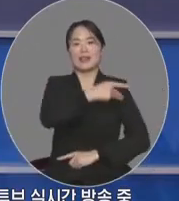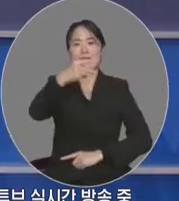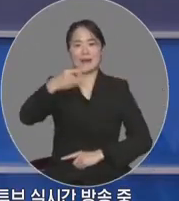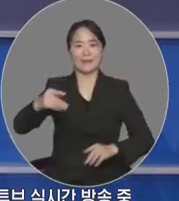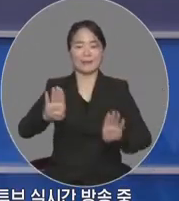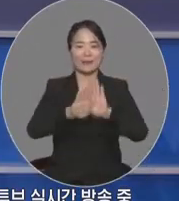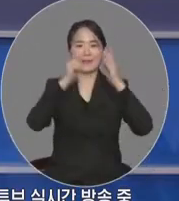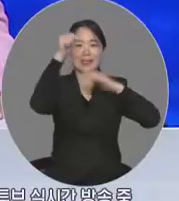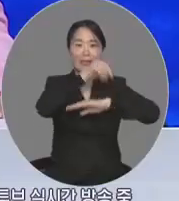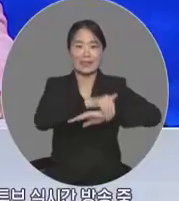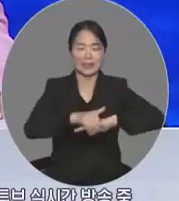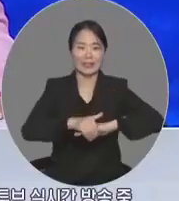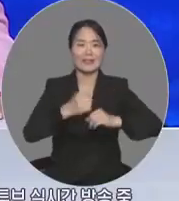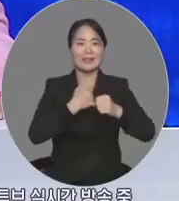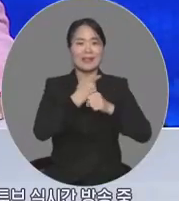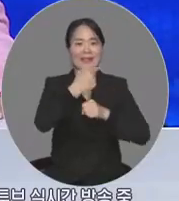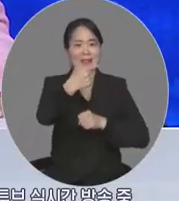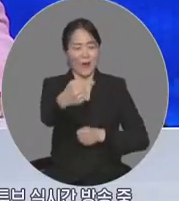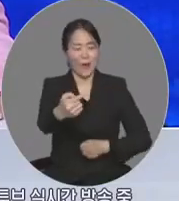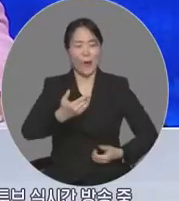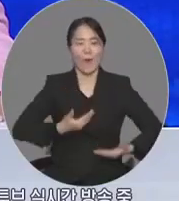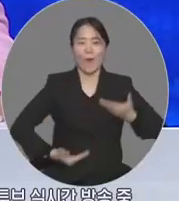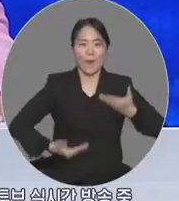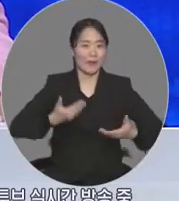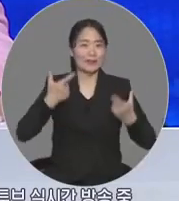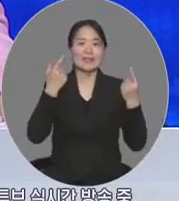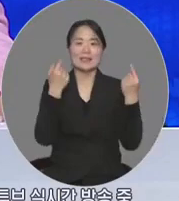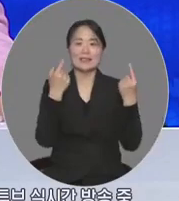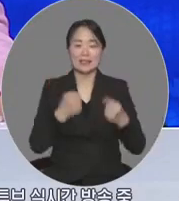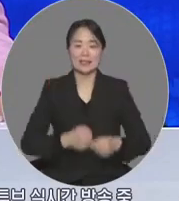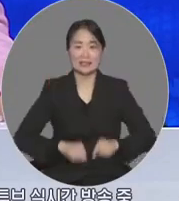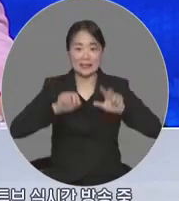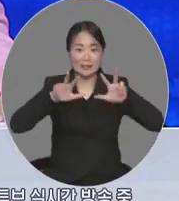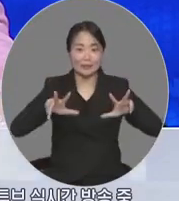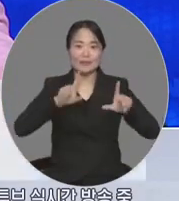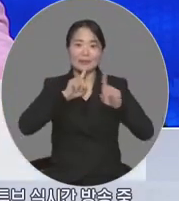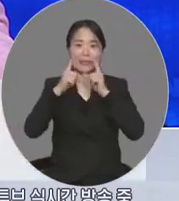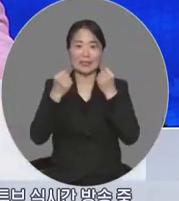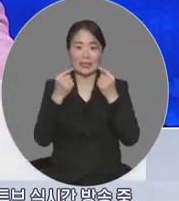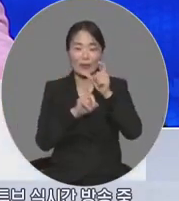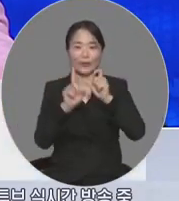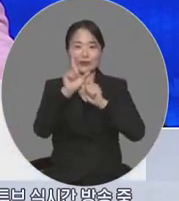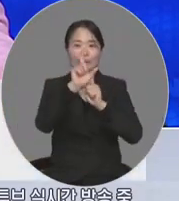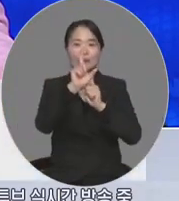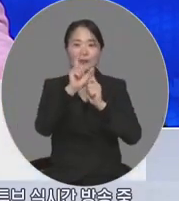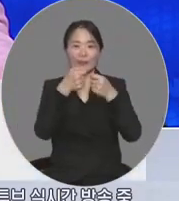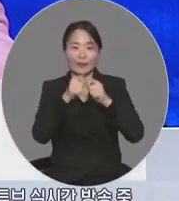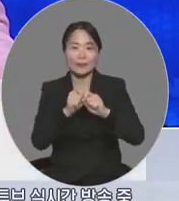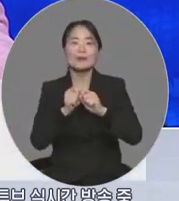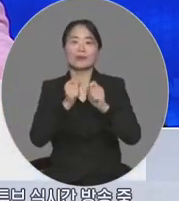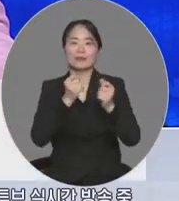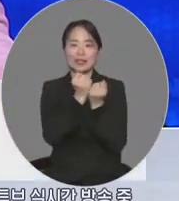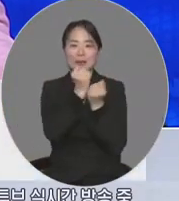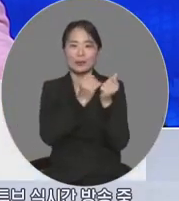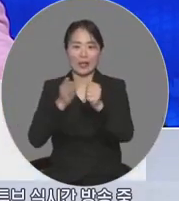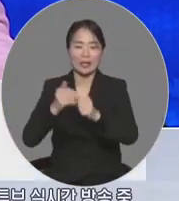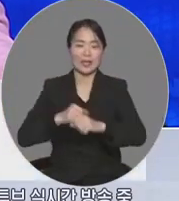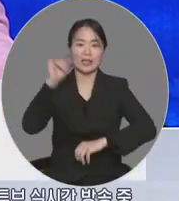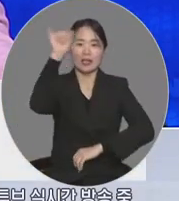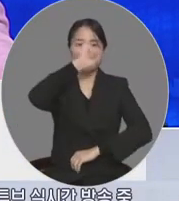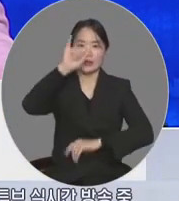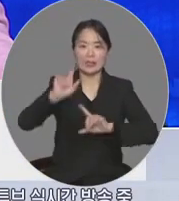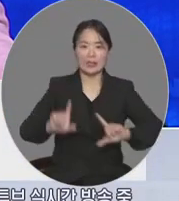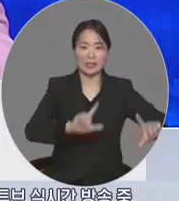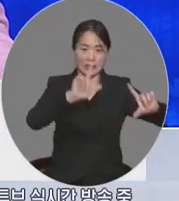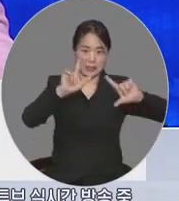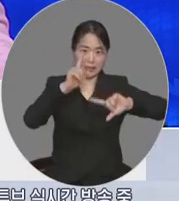개최할 예정입니다. 예, 내년에도 아주 바쁠 것 같은데요. 방금 말씀하신 거 좀 더 들어볼게요. 전국 생활체육 대축전, 세계